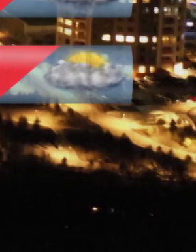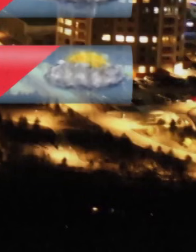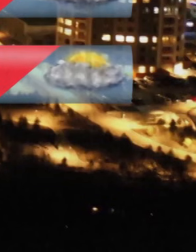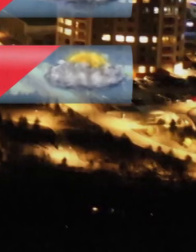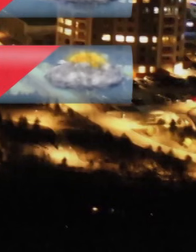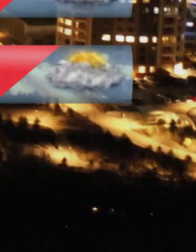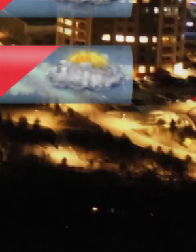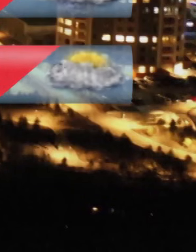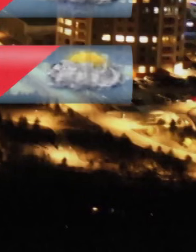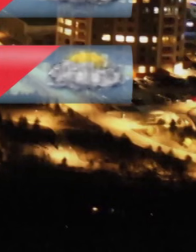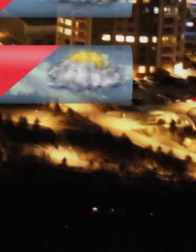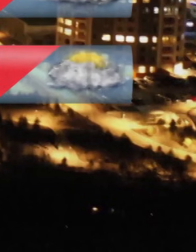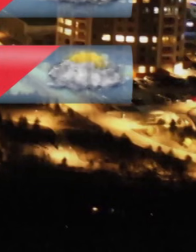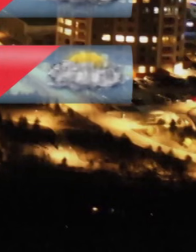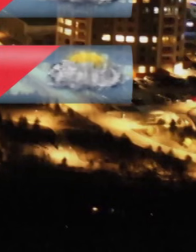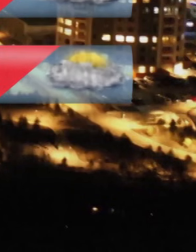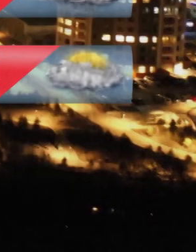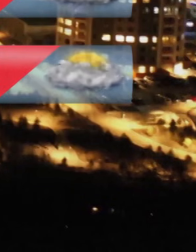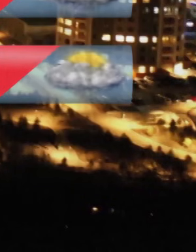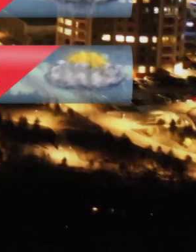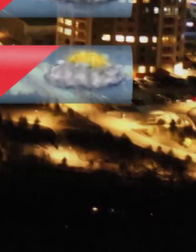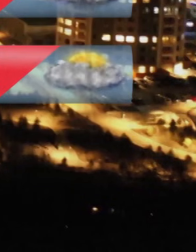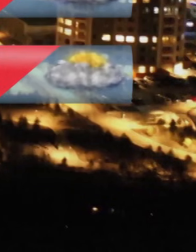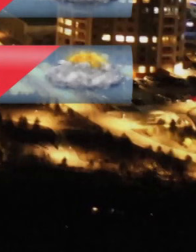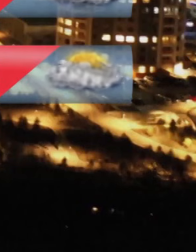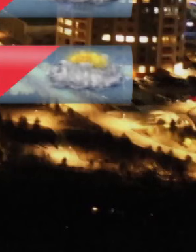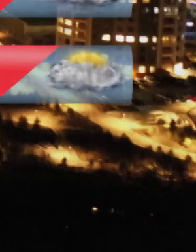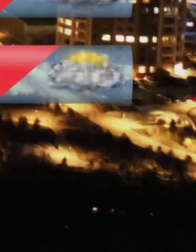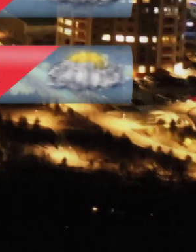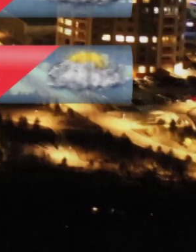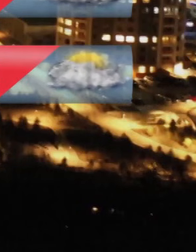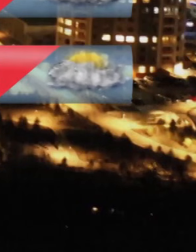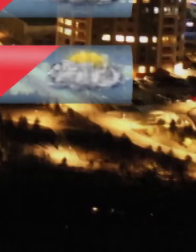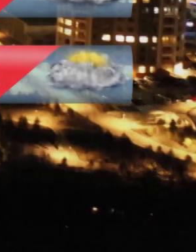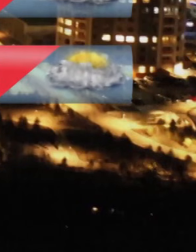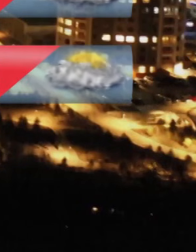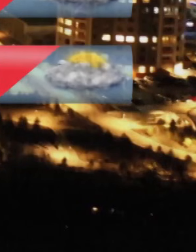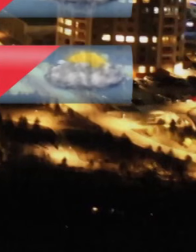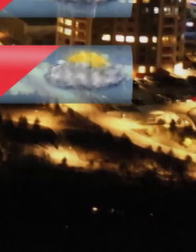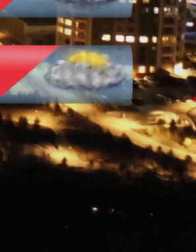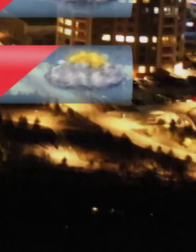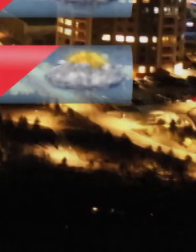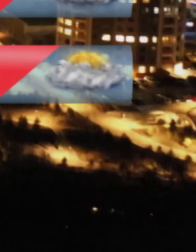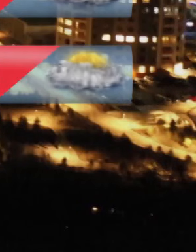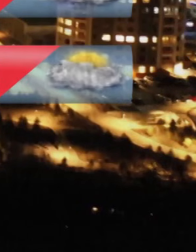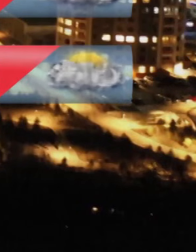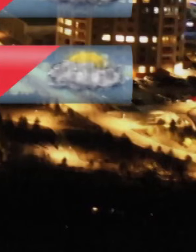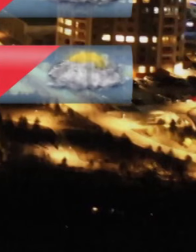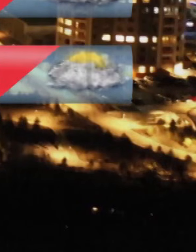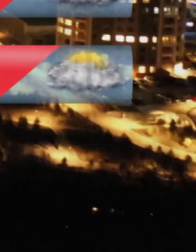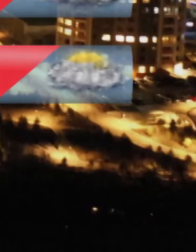Улаанбаатарын ойрын 5 хоногийн прогноз мэдээллийг танилцуулъя. Мягмар гараг болон баасан гарагт төр зургийн дуу цахилгаан тавсархаг аадар бороо орж